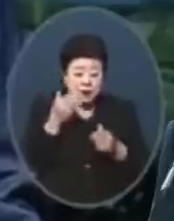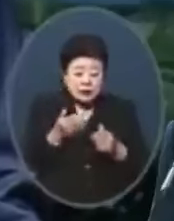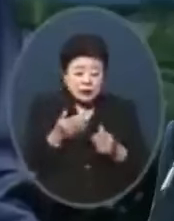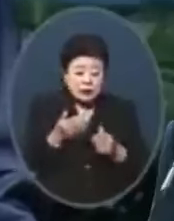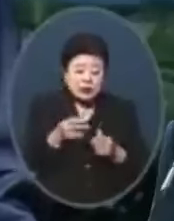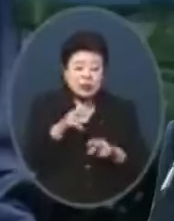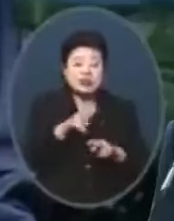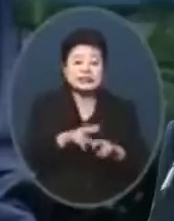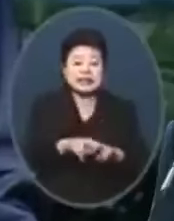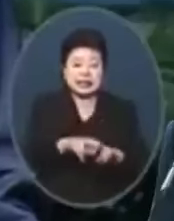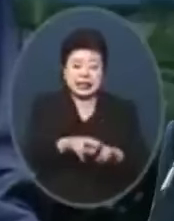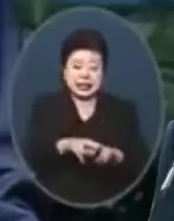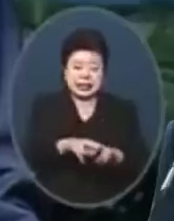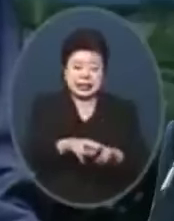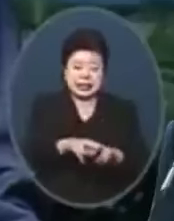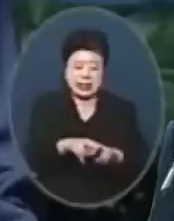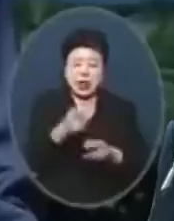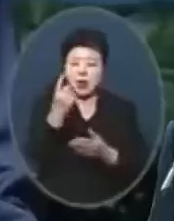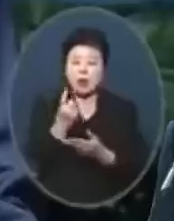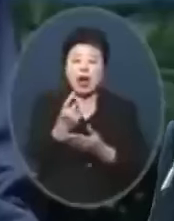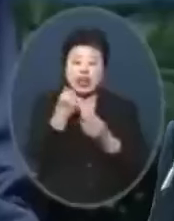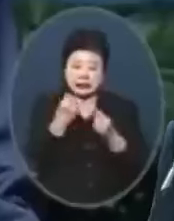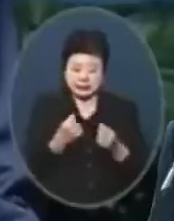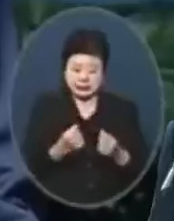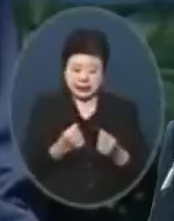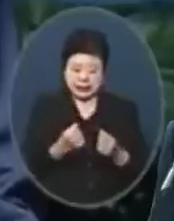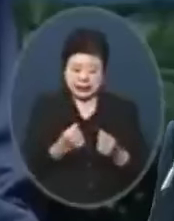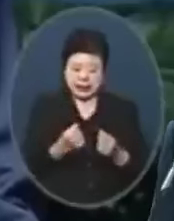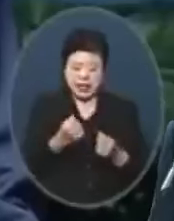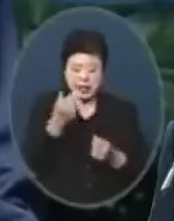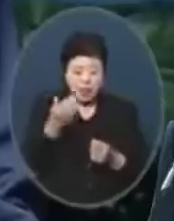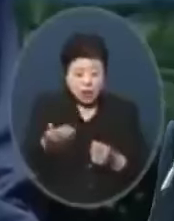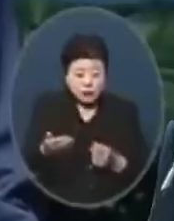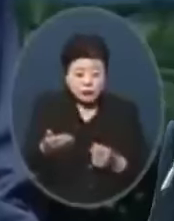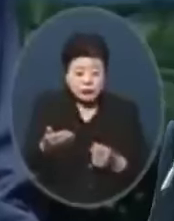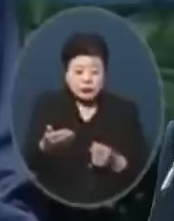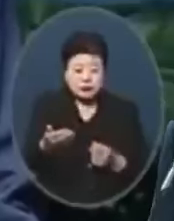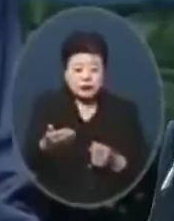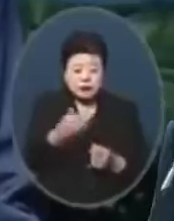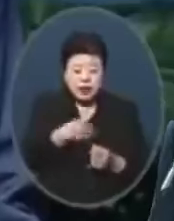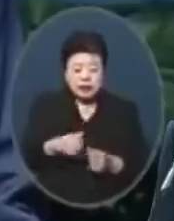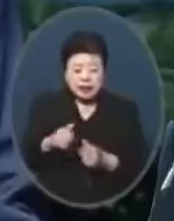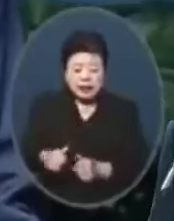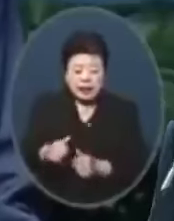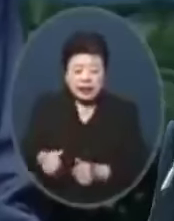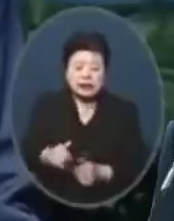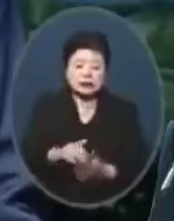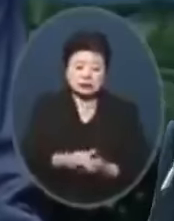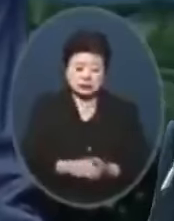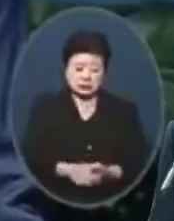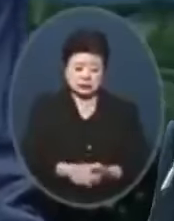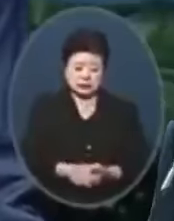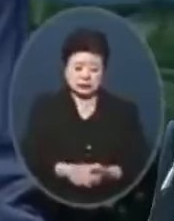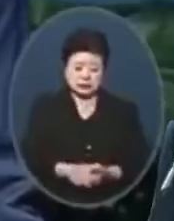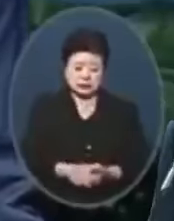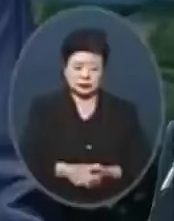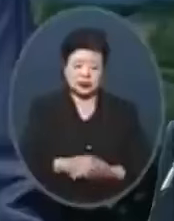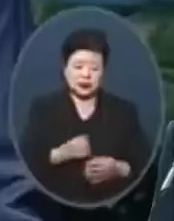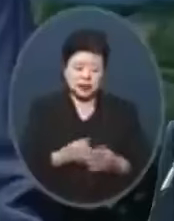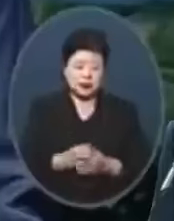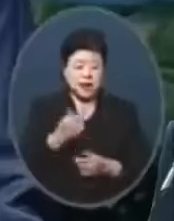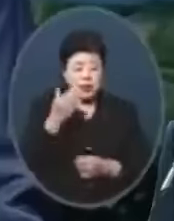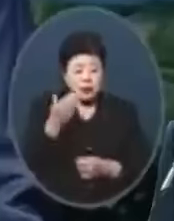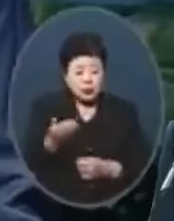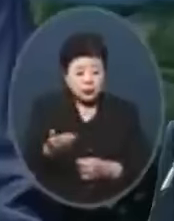이 자리에 와 계시고 여러분 가는 데 따라다니신 것입니다. 그래서